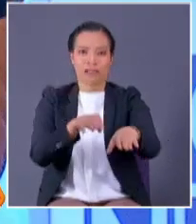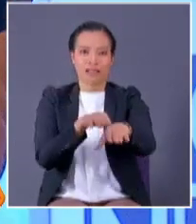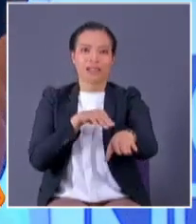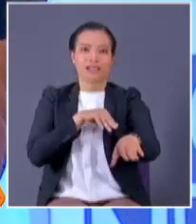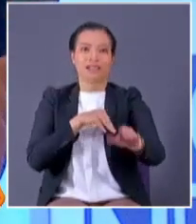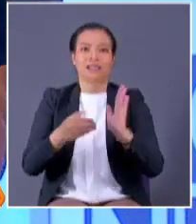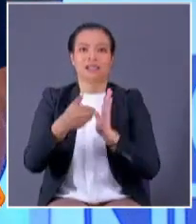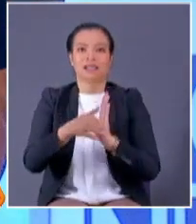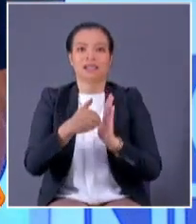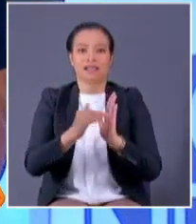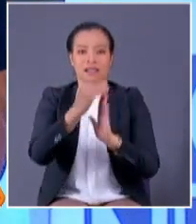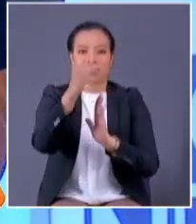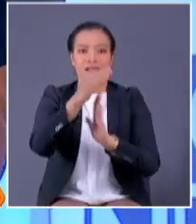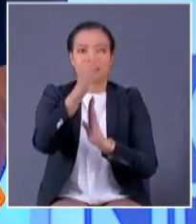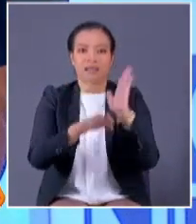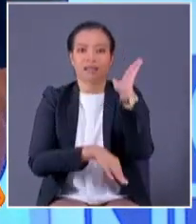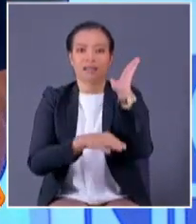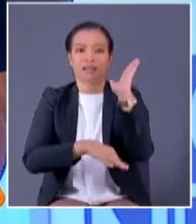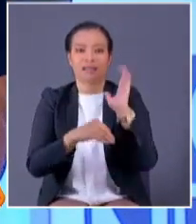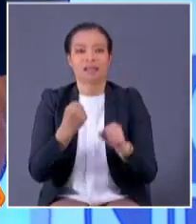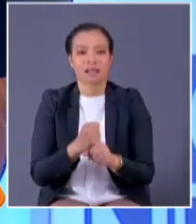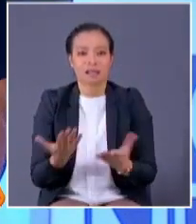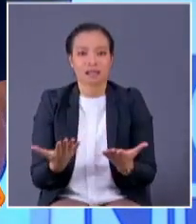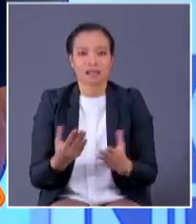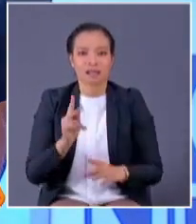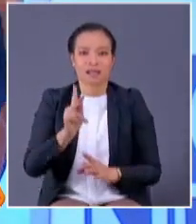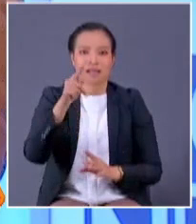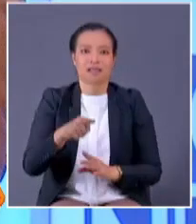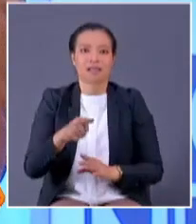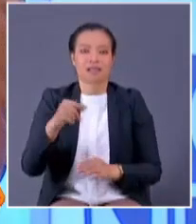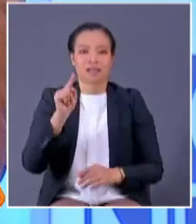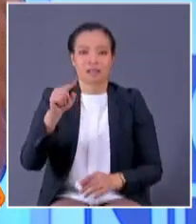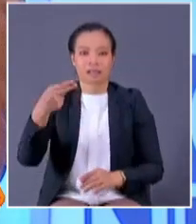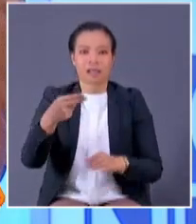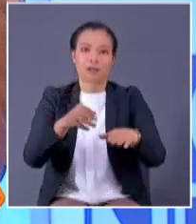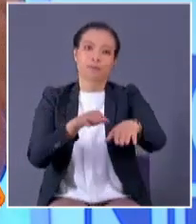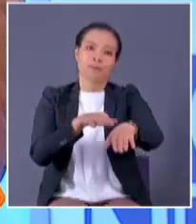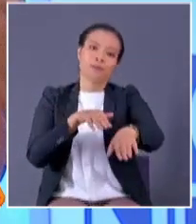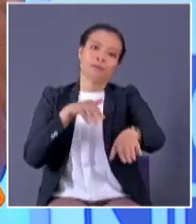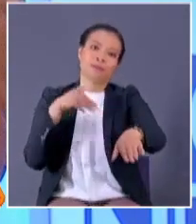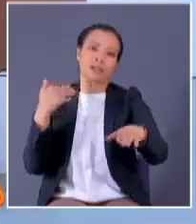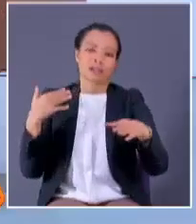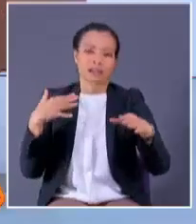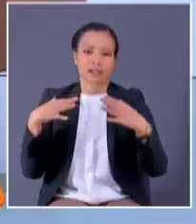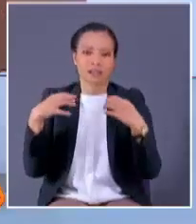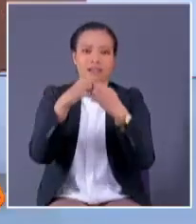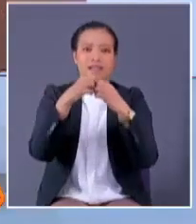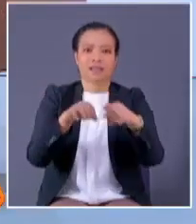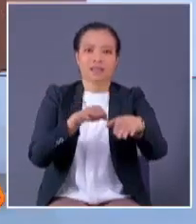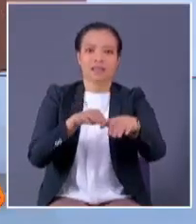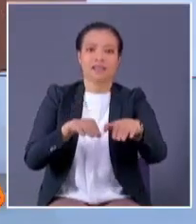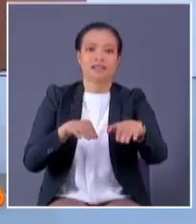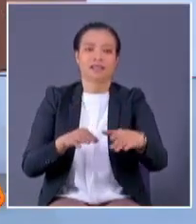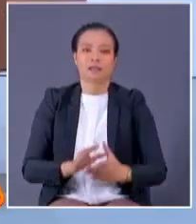ที่มาจากภาคอีสานหรือภาคเหนือเนี่ยมันเป็นหลายพันคันหลายหมื่นคันนะ ก็จอดเรียงกันยาวเสี่ยงอุบัติเหตุรถติดอีก ใช่แล้วนั้นตร